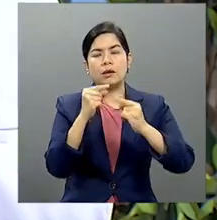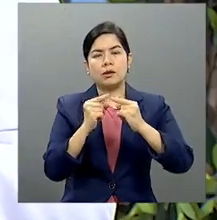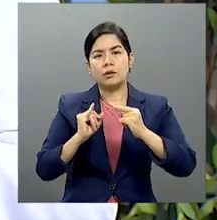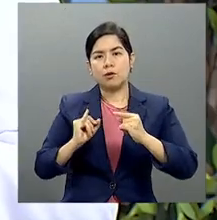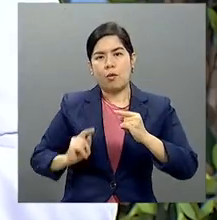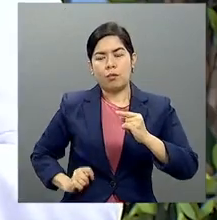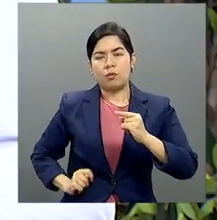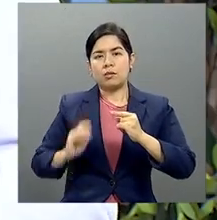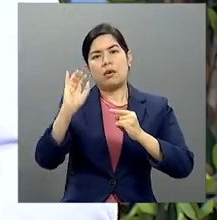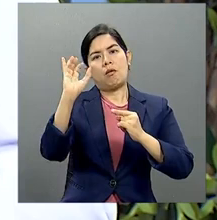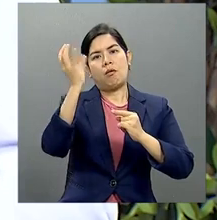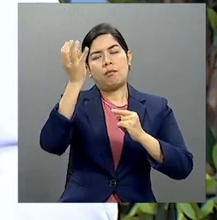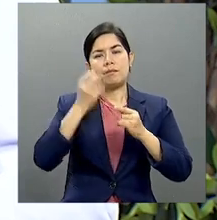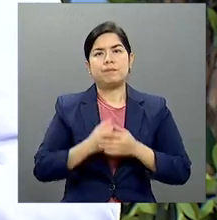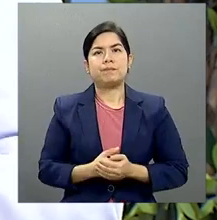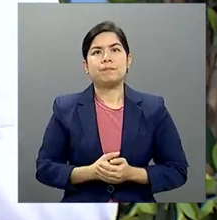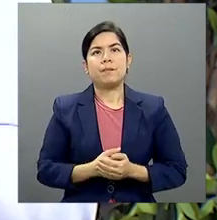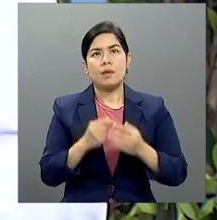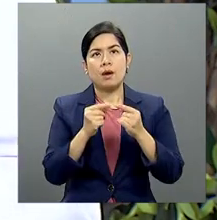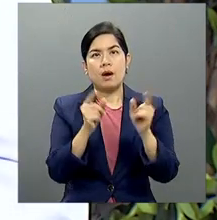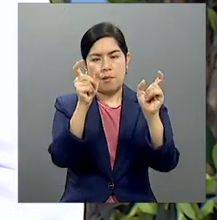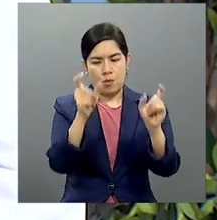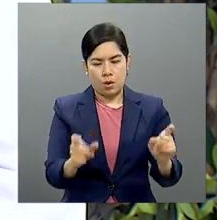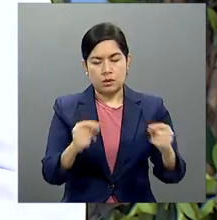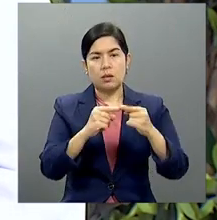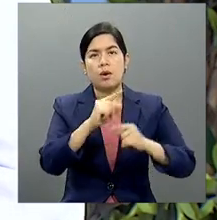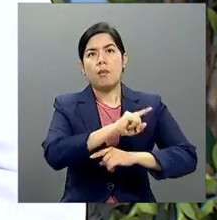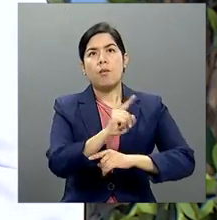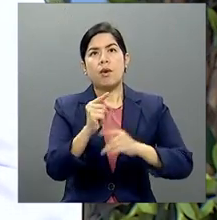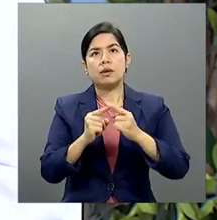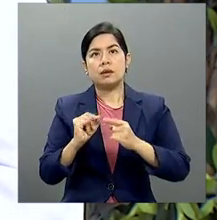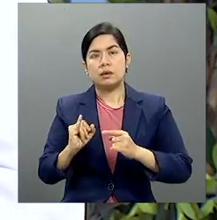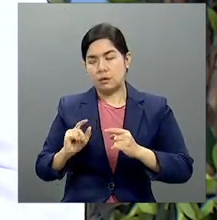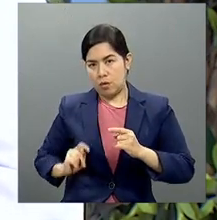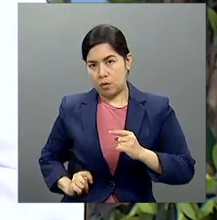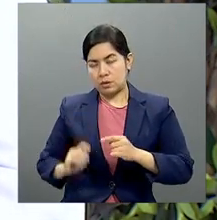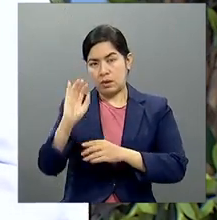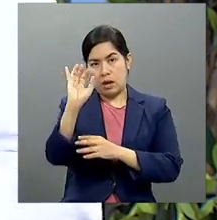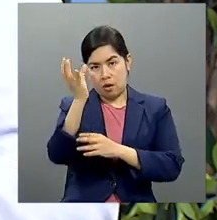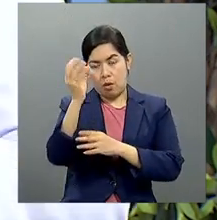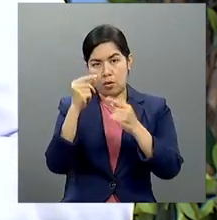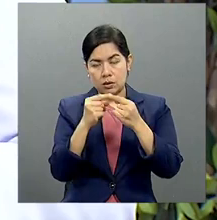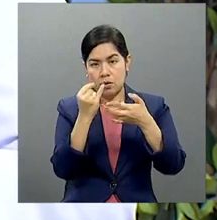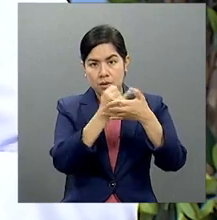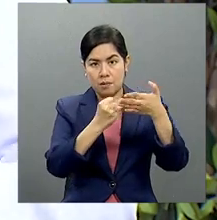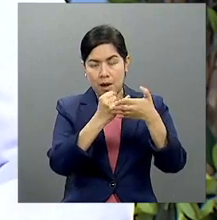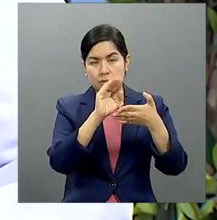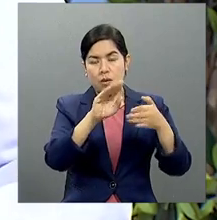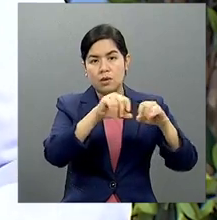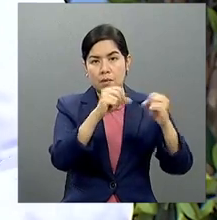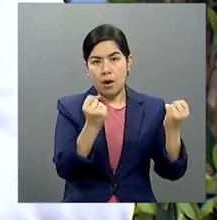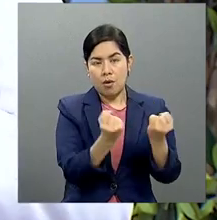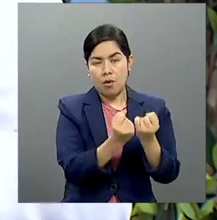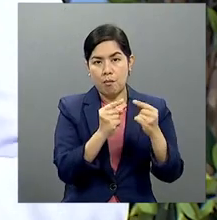ำขวัญของวันไตโลกที่ออกแบบโดยสมาคมโรคไตประเทศไทยนะครับก็คือปีนี้เนี่ยเ